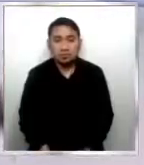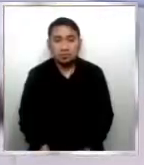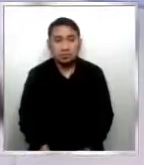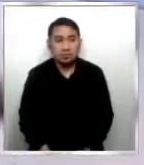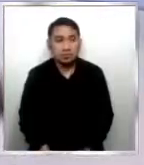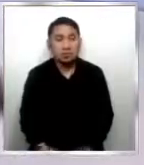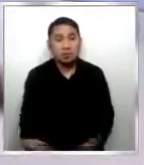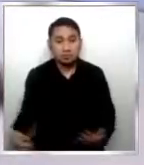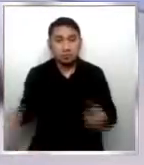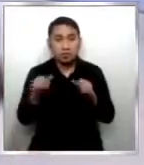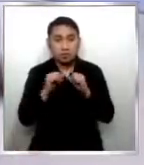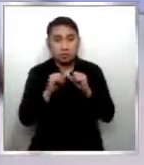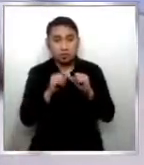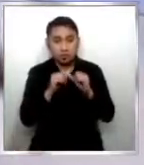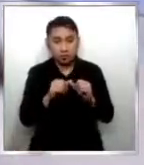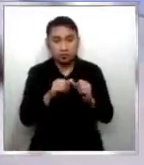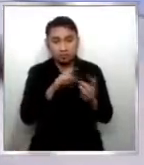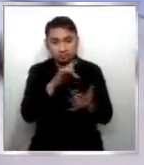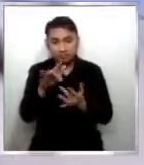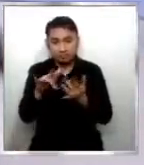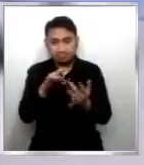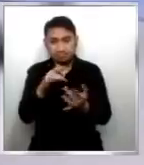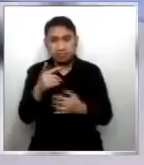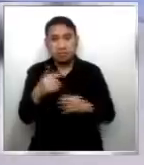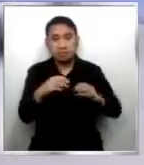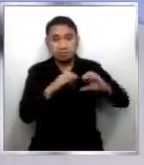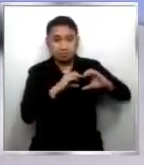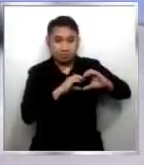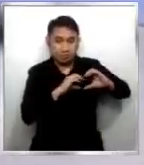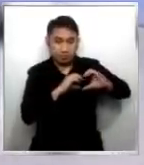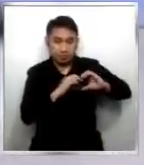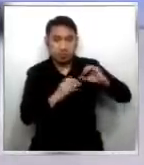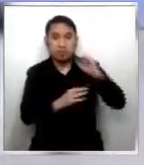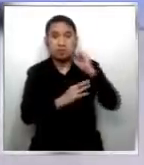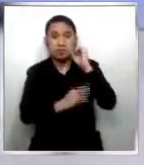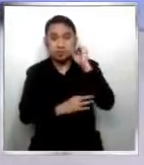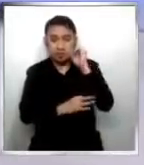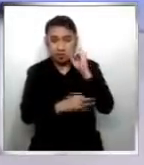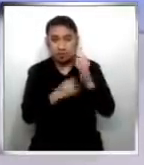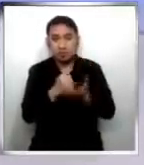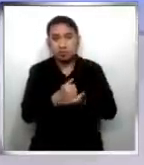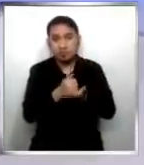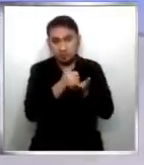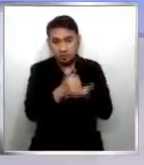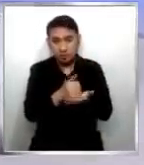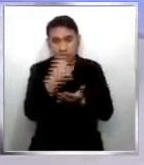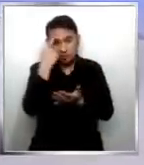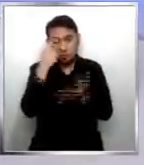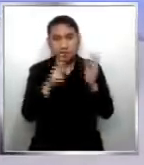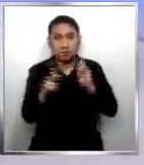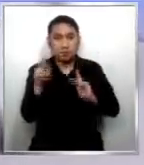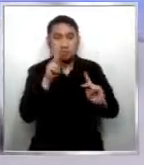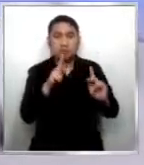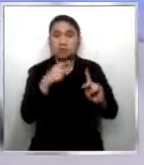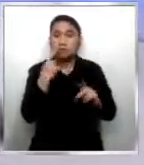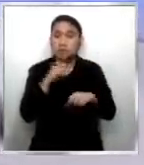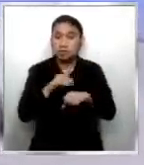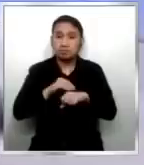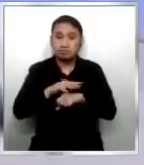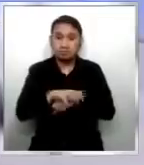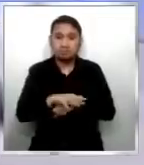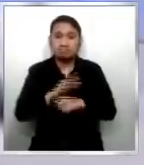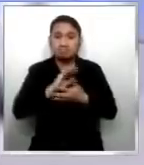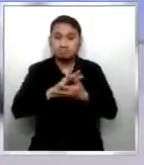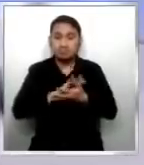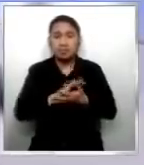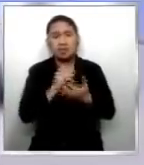Patuloy na naglilibot ang GMA Kapuso Foundation para mamahagi ng tulong sa mga kababayan nating apektado pa rin ng pandemya. Isa